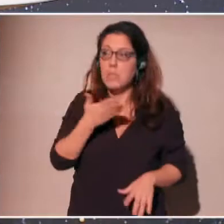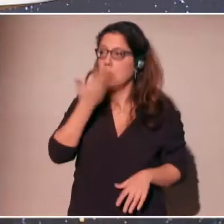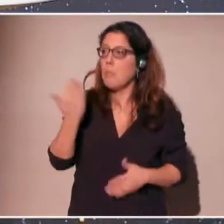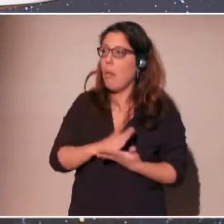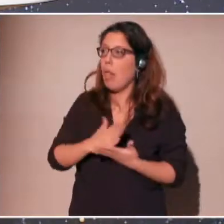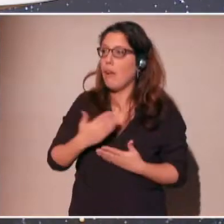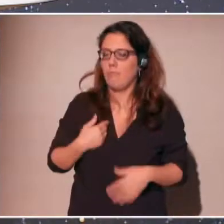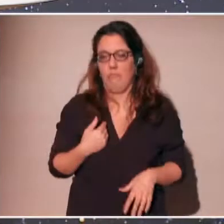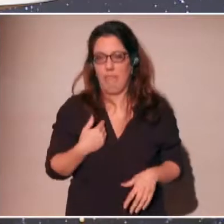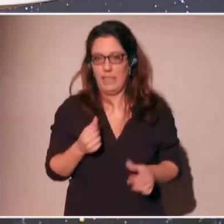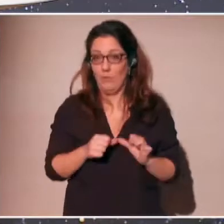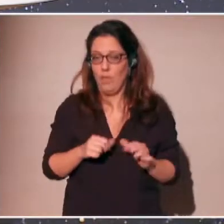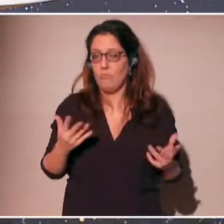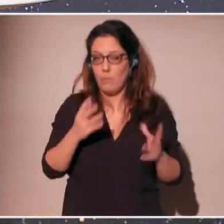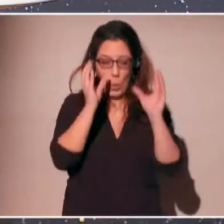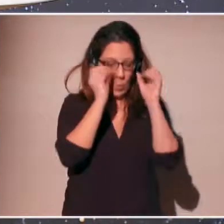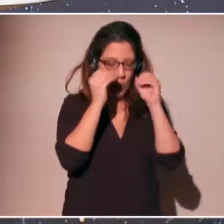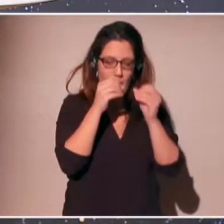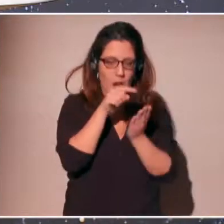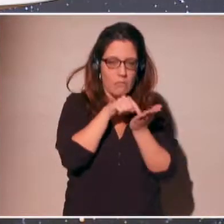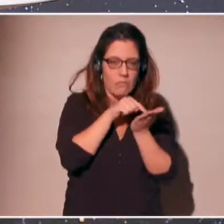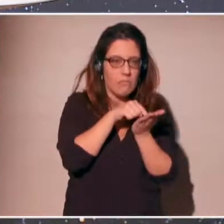simplement, évidemment.